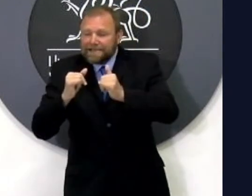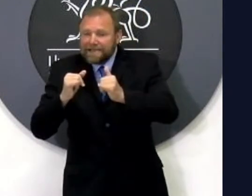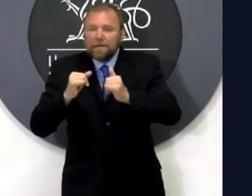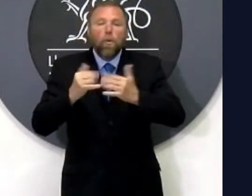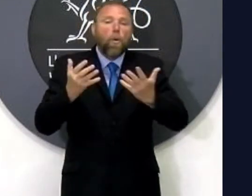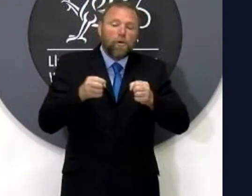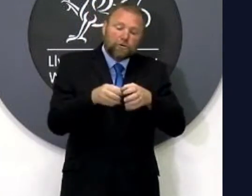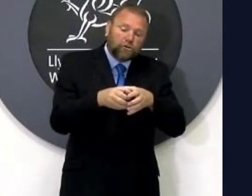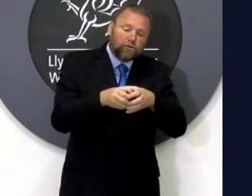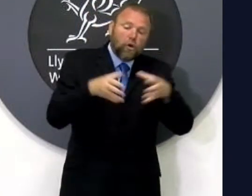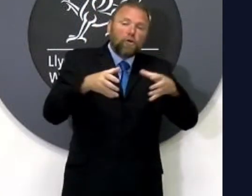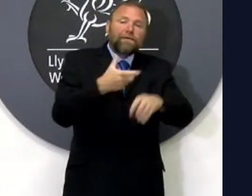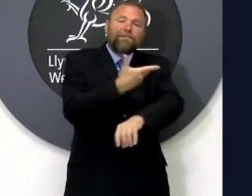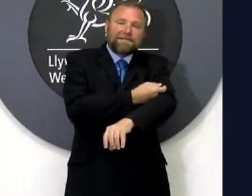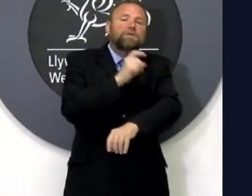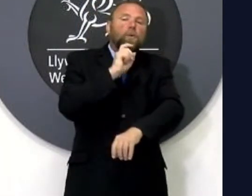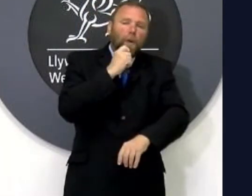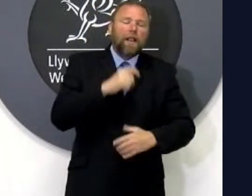that.